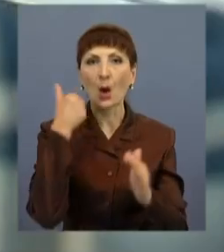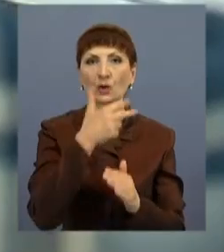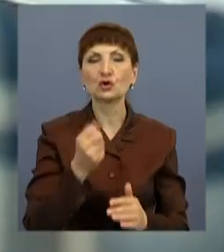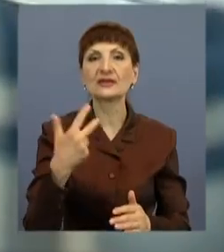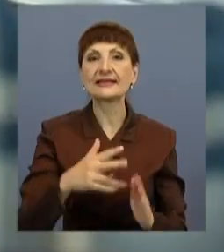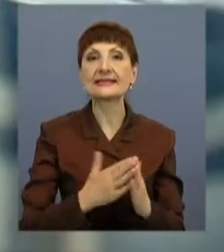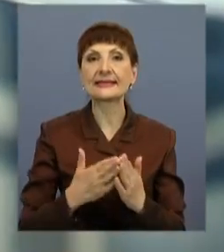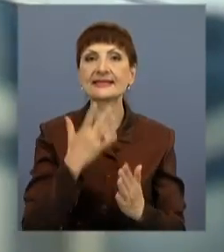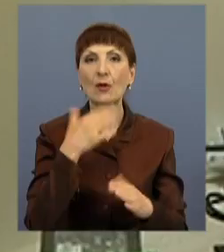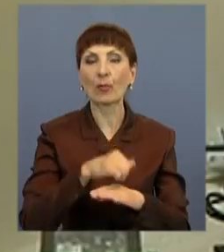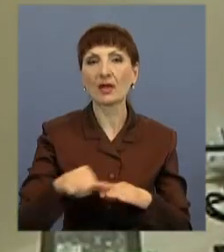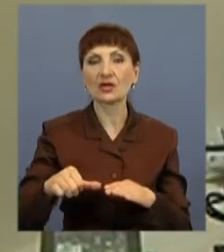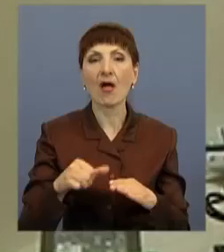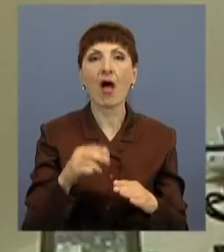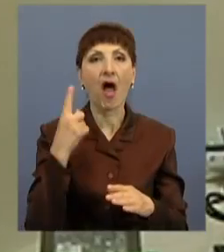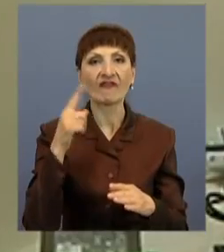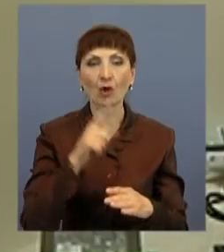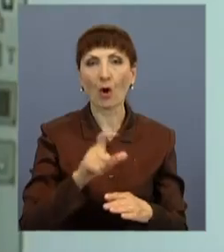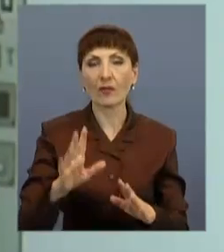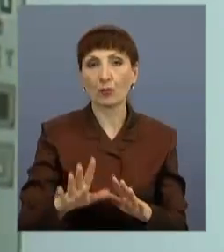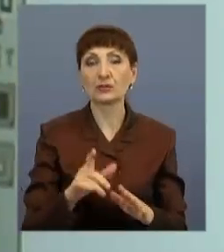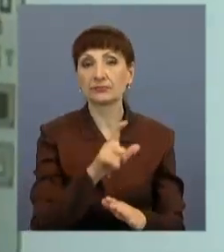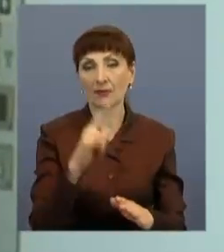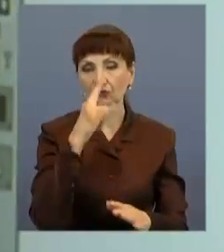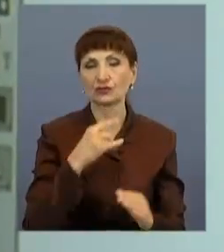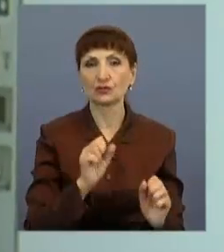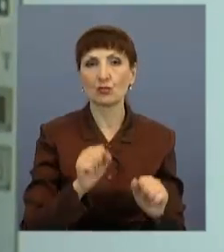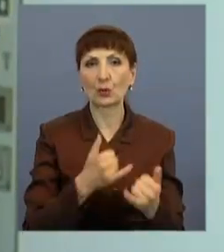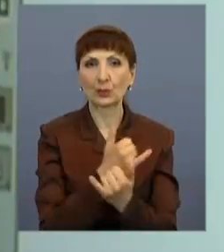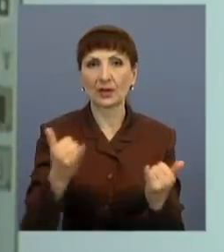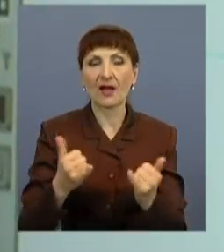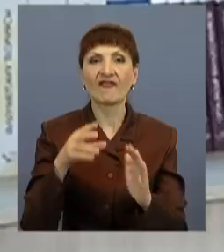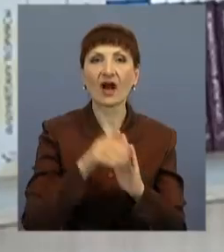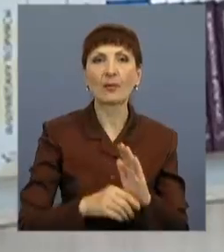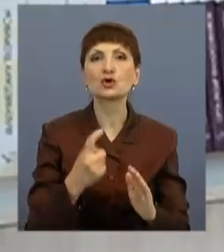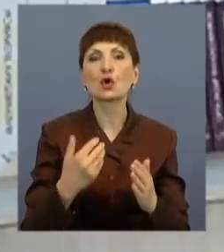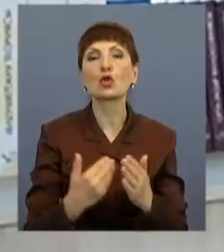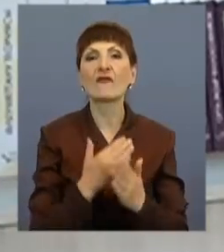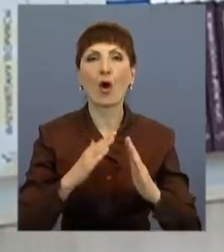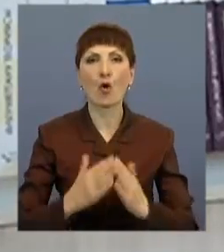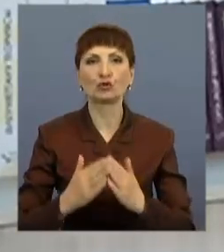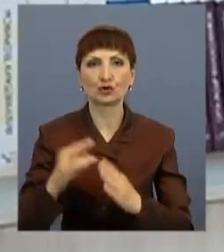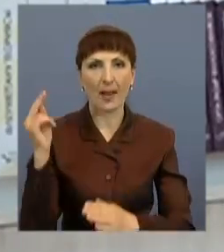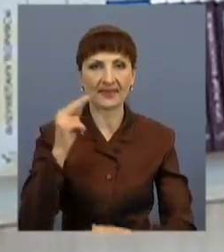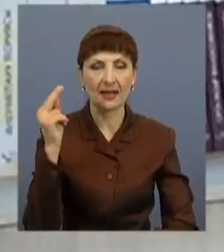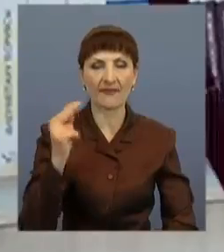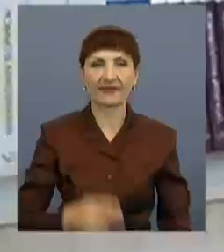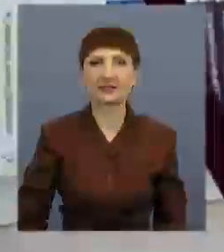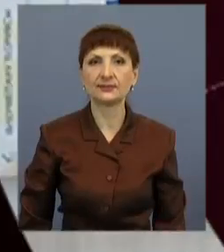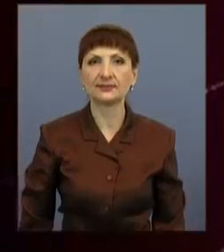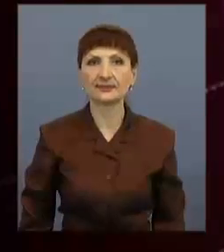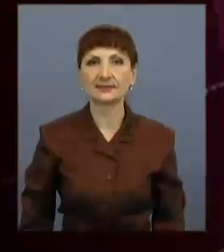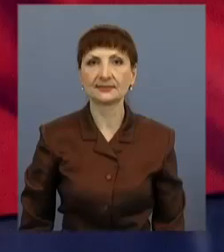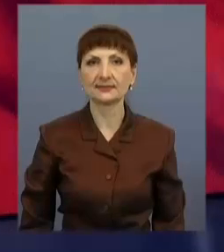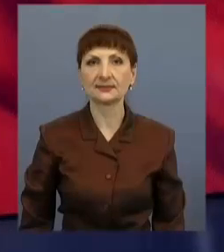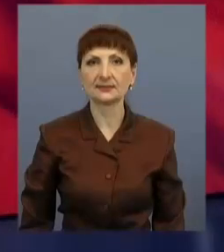книг зарубежных авторов станут доступны казахстанскому читателю в рамках проекта «100 новых учебников». Султанат Шурай с подробностями.